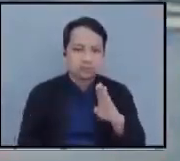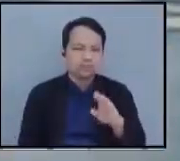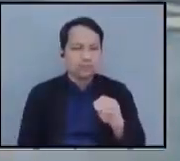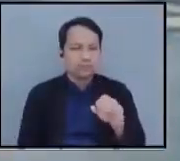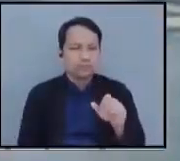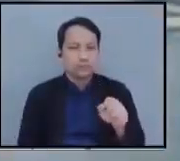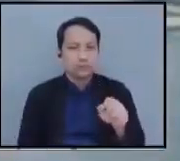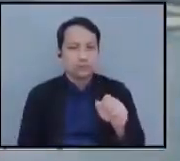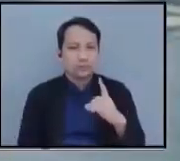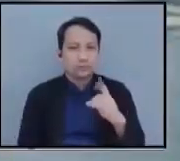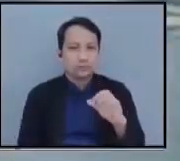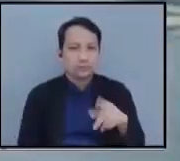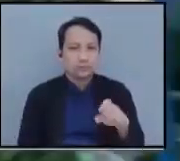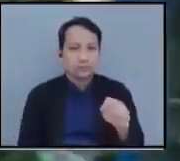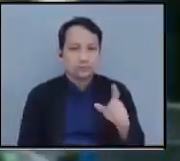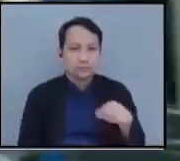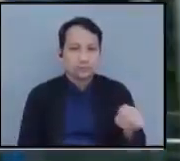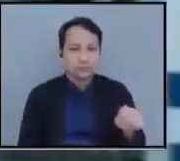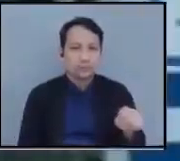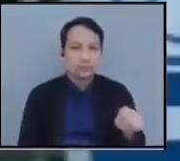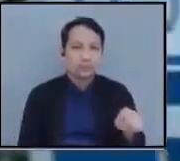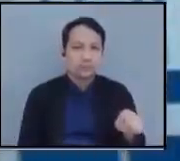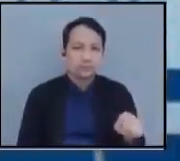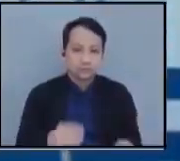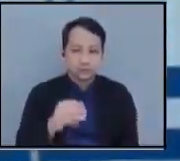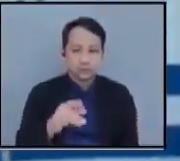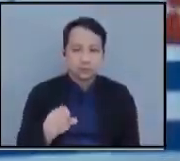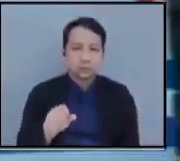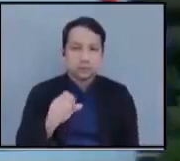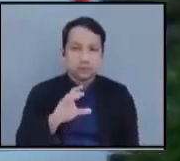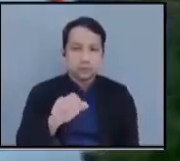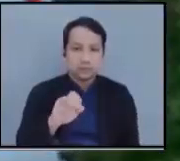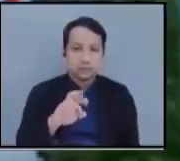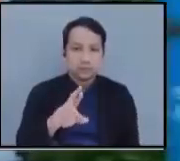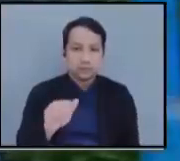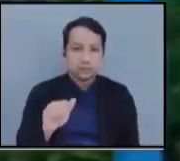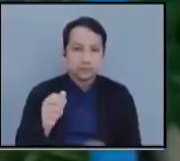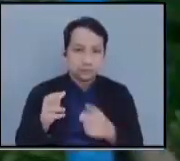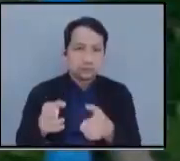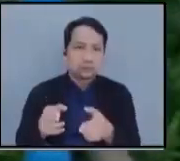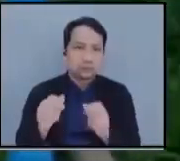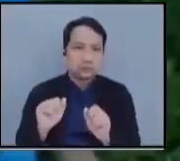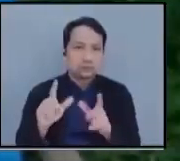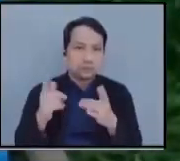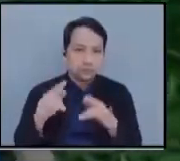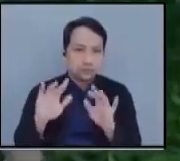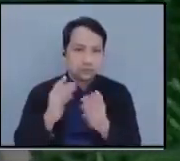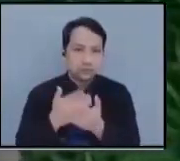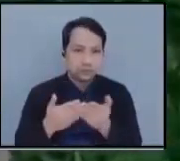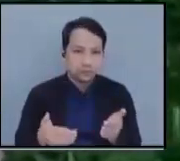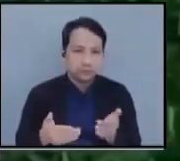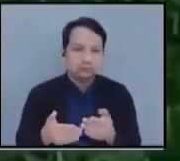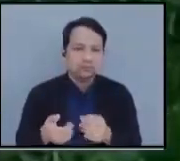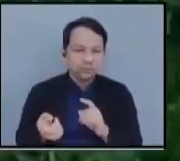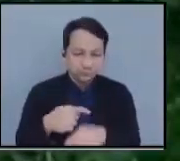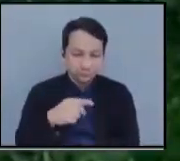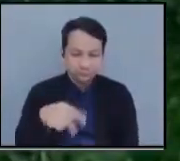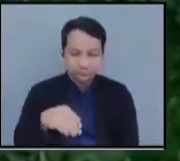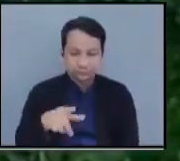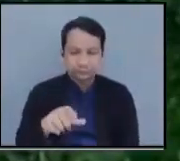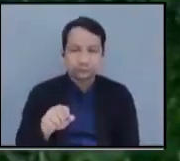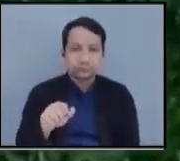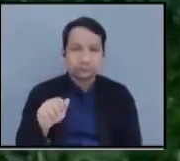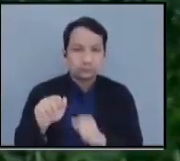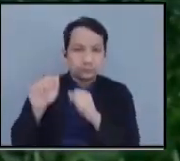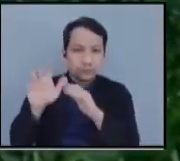daang bacal Road marigman at cabrera road sa mga light at heavy vehicles naman galing poblasyon ng Antipolo at kalapit